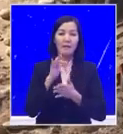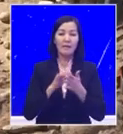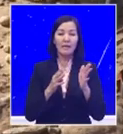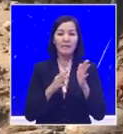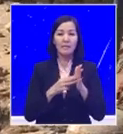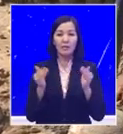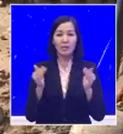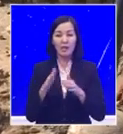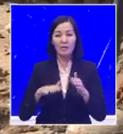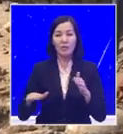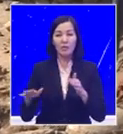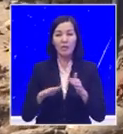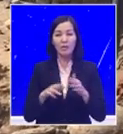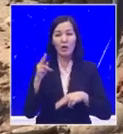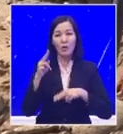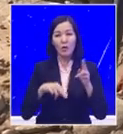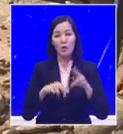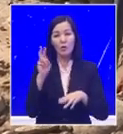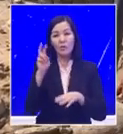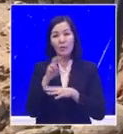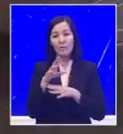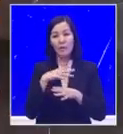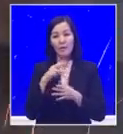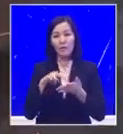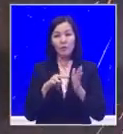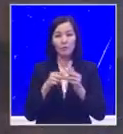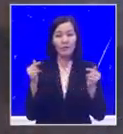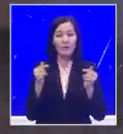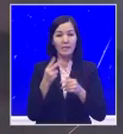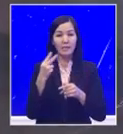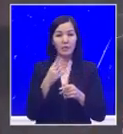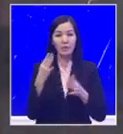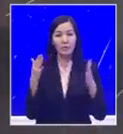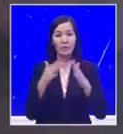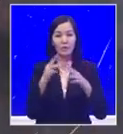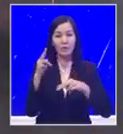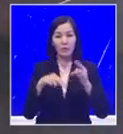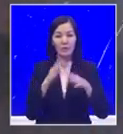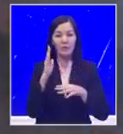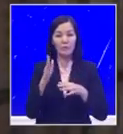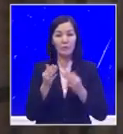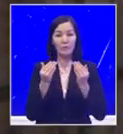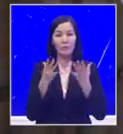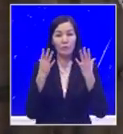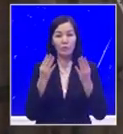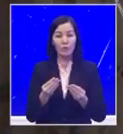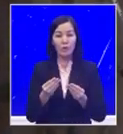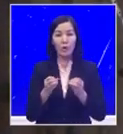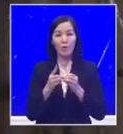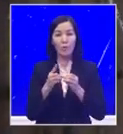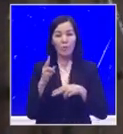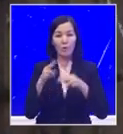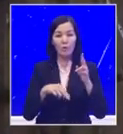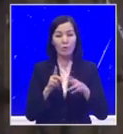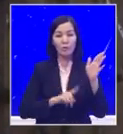шағын аудандағы құрылыс басына барды. Мұнда жоспарға сәйкес 24 үй бой көтеретін болса, бүгінде оның 11-нің